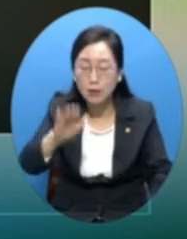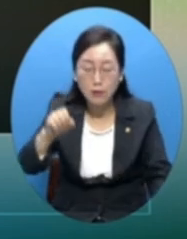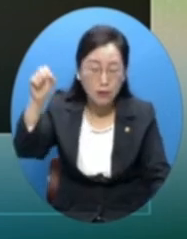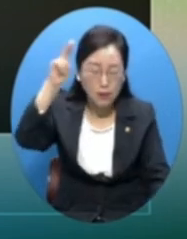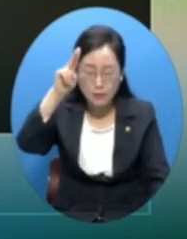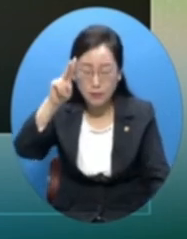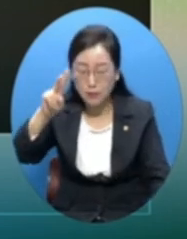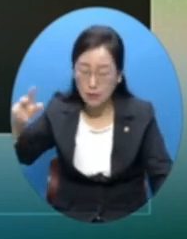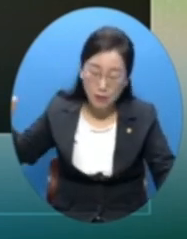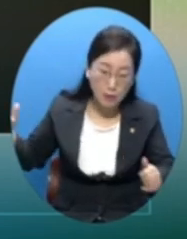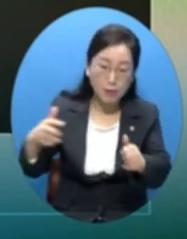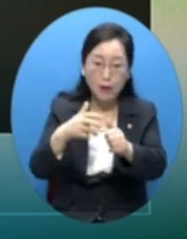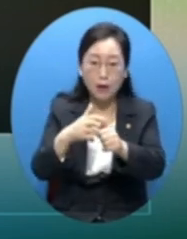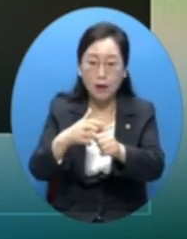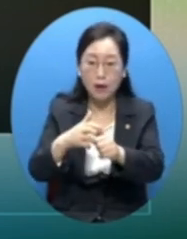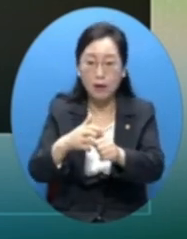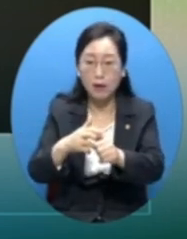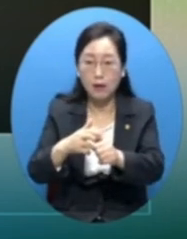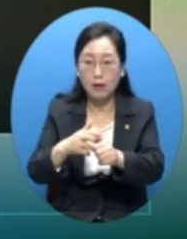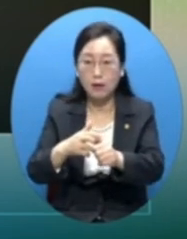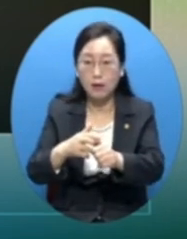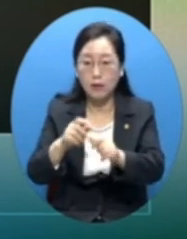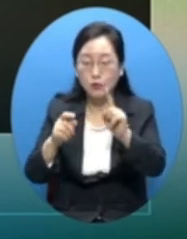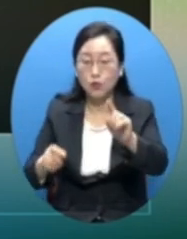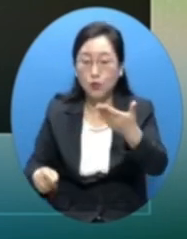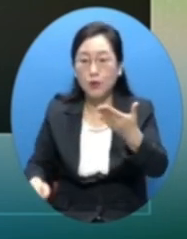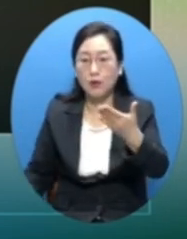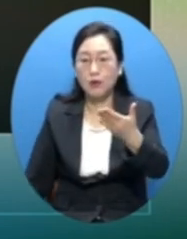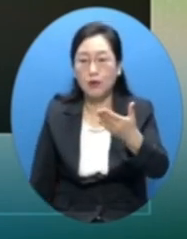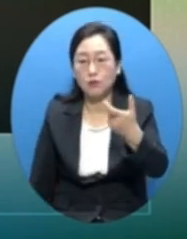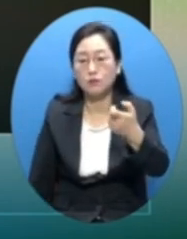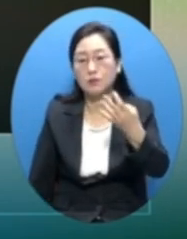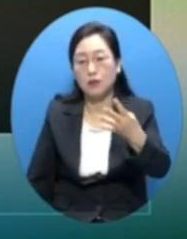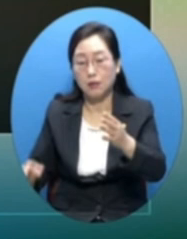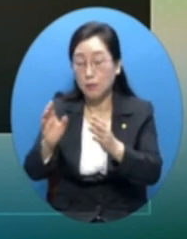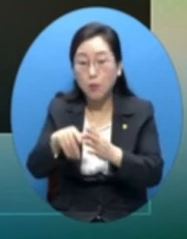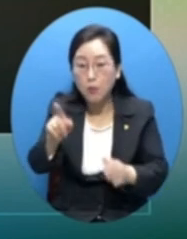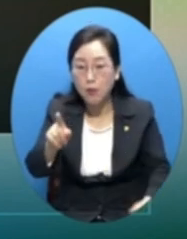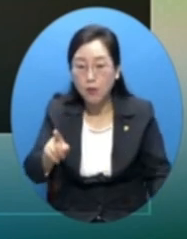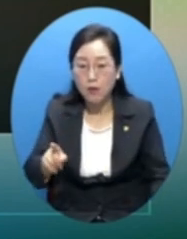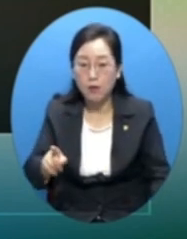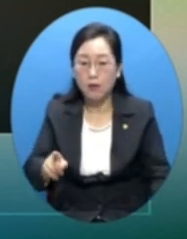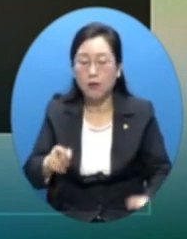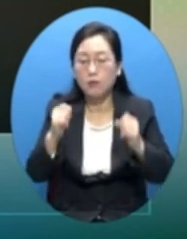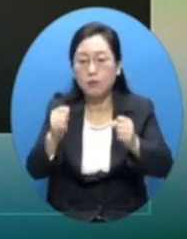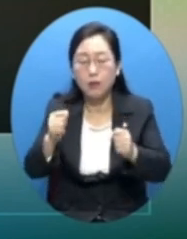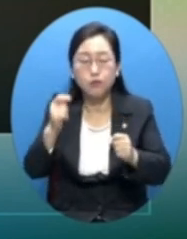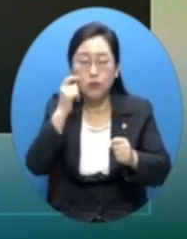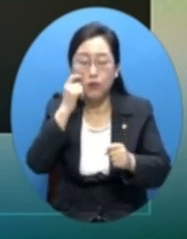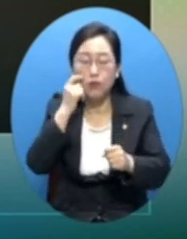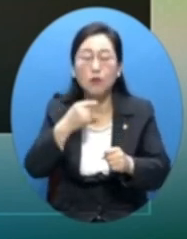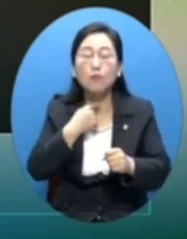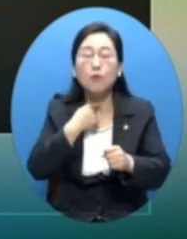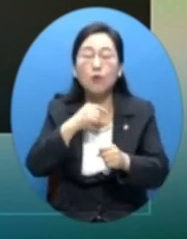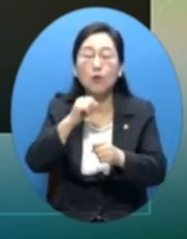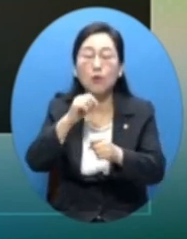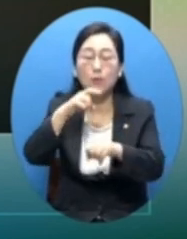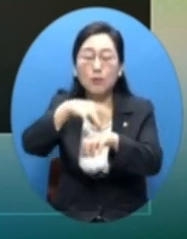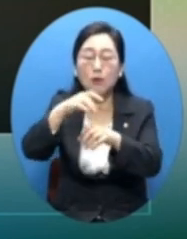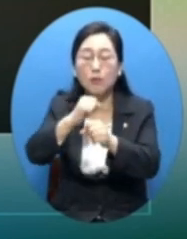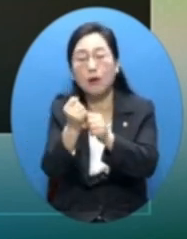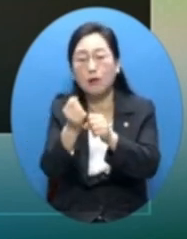1969년 목뼈가 부러지고 척추가 손상되어 하반신이 마비되어 더 이상 달릴 수 없게 되었습니다. 그러나